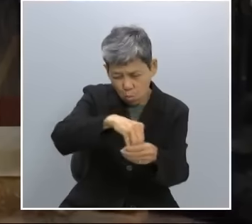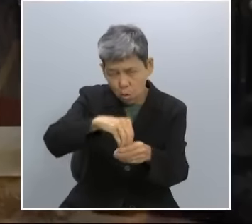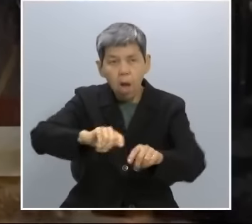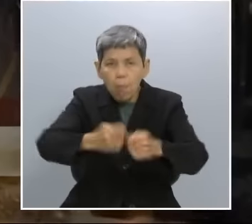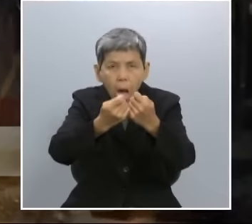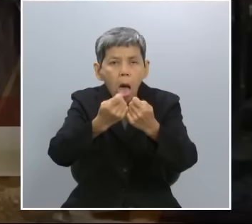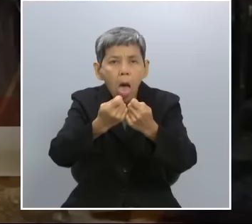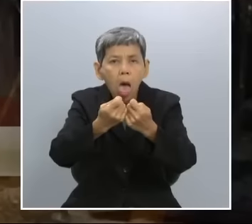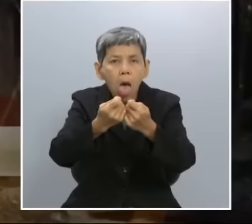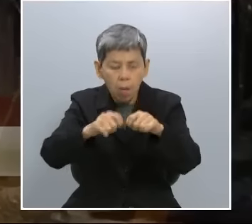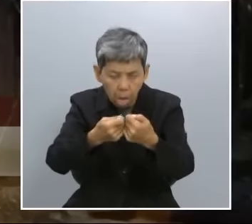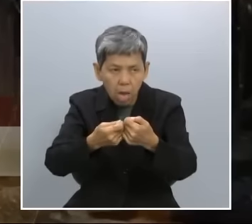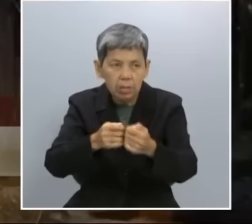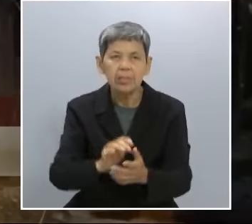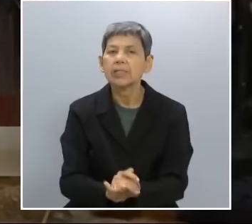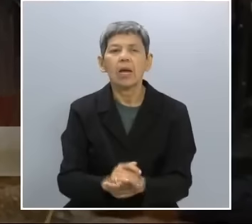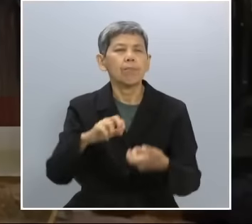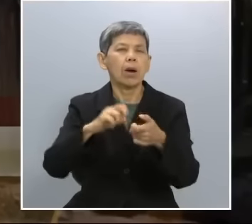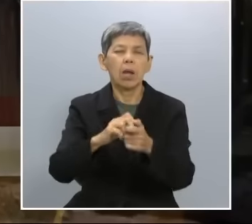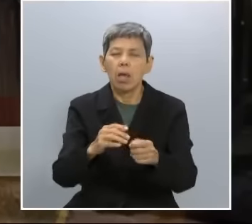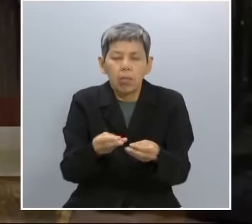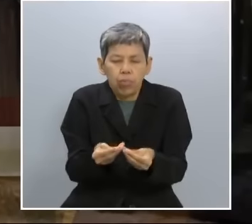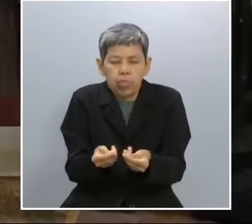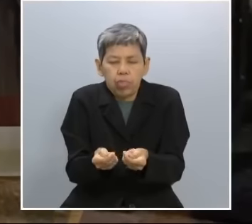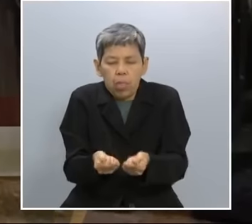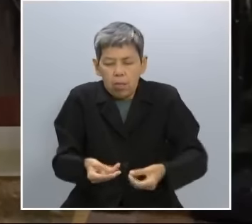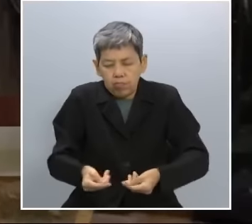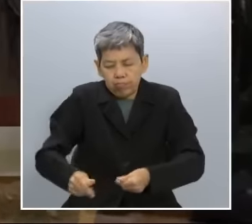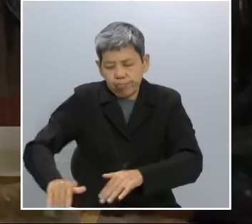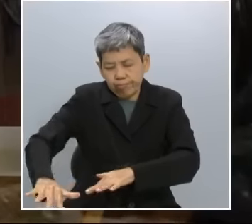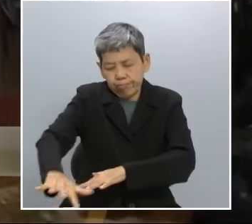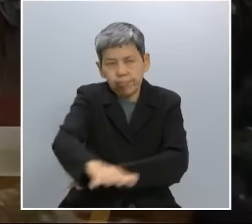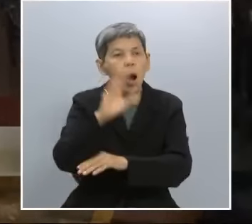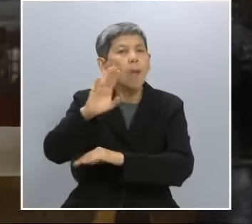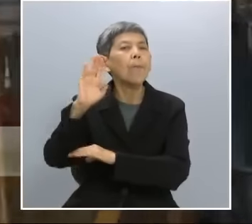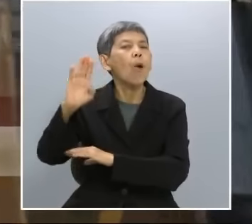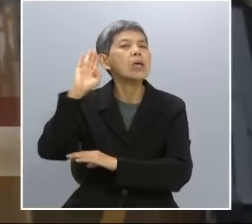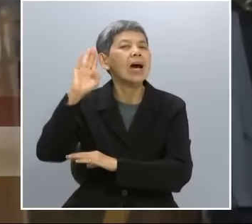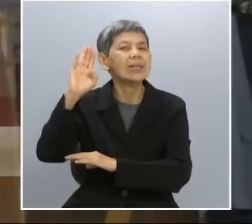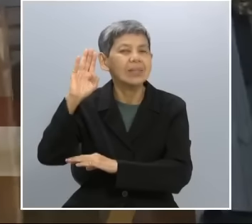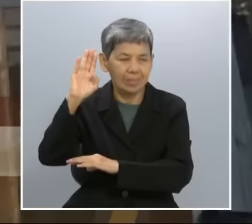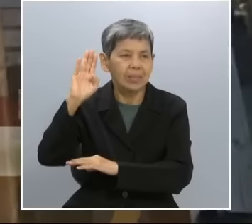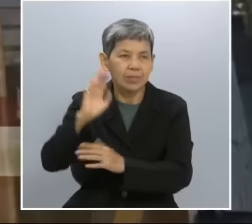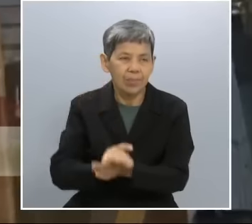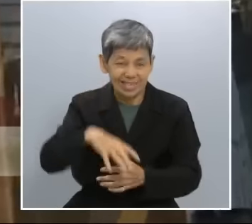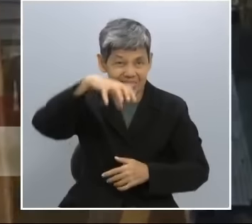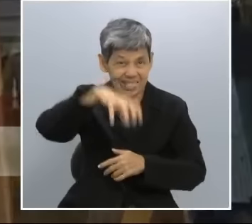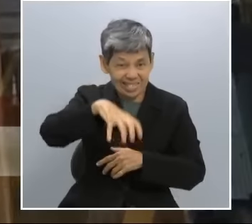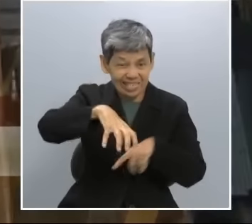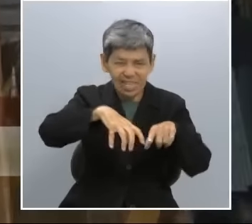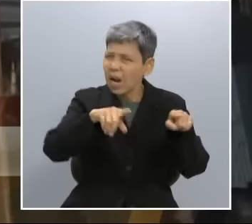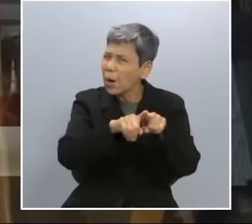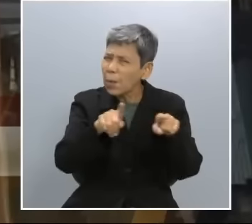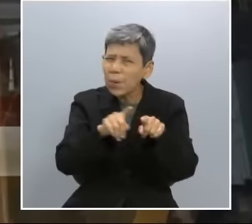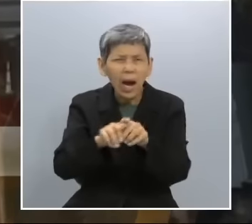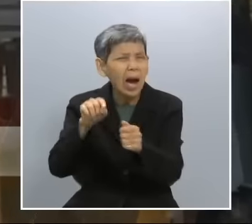แตกรั่วทำให้กรดไหลนองพื้นคอนกรีตในบริษัทโกดังของกลางเหมือนภาชี